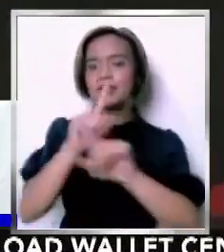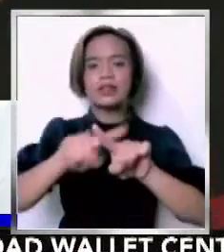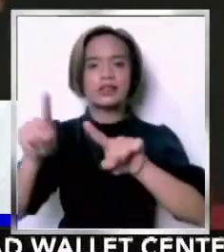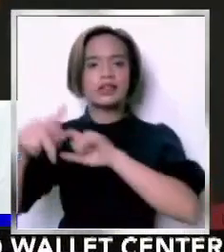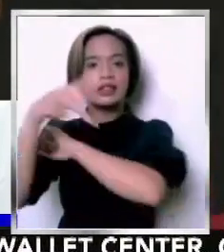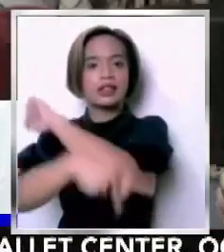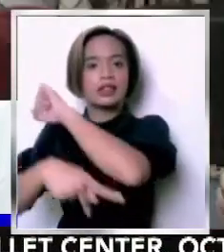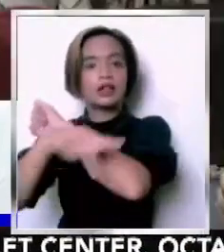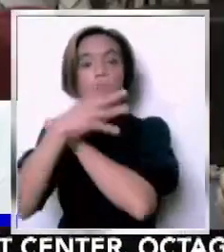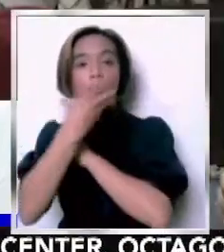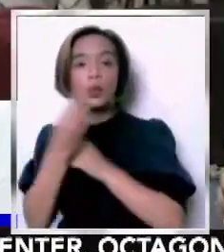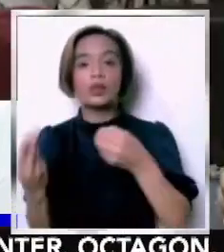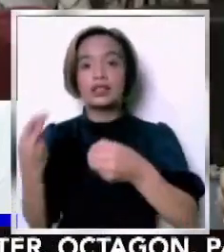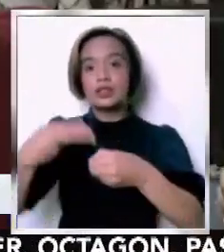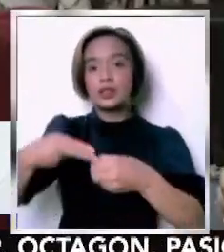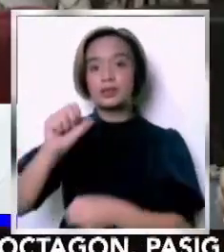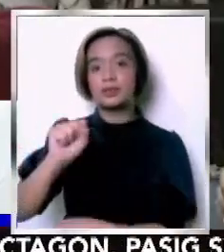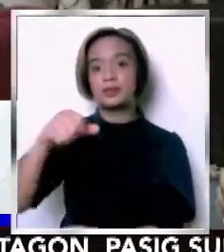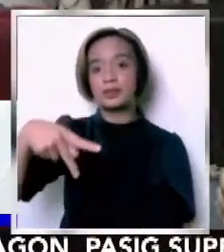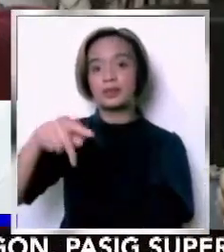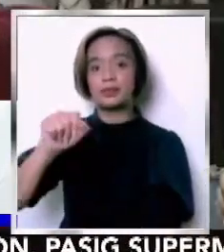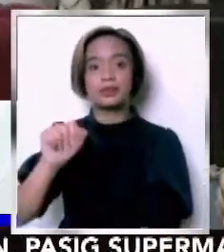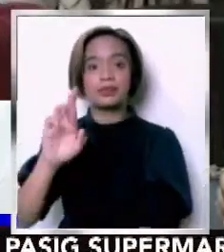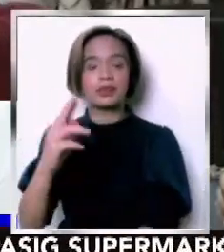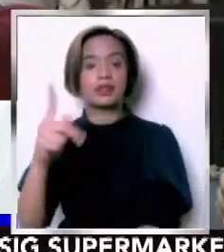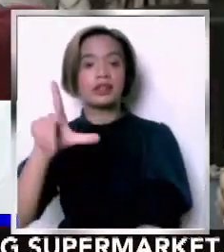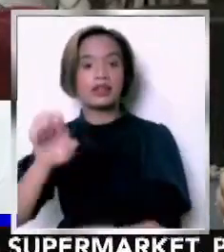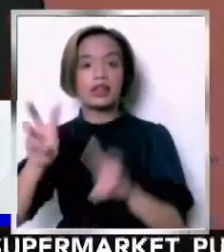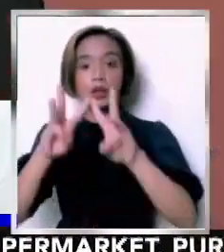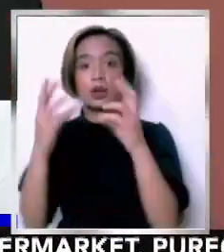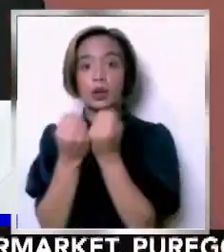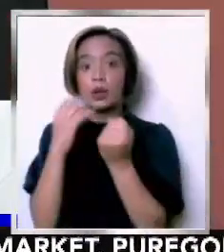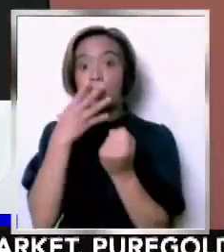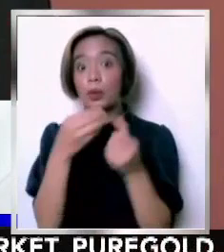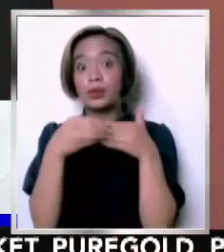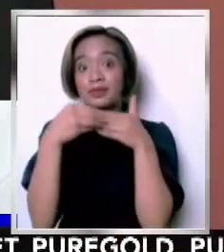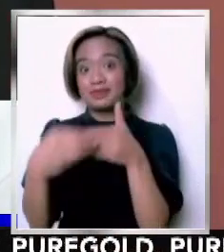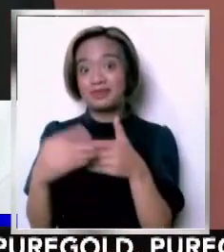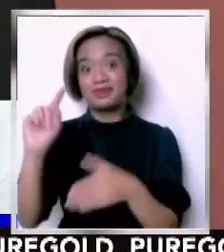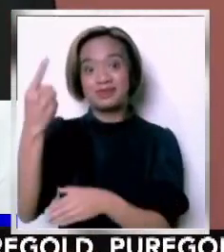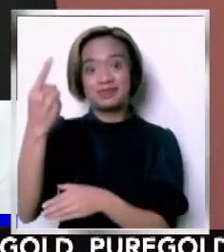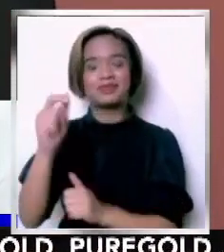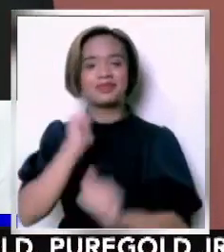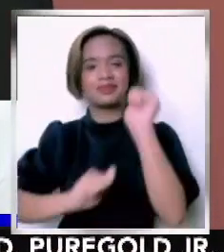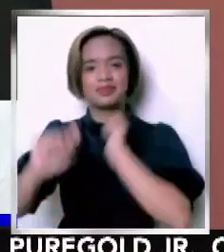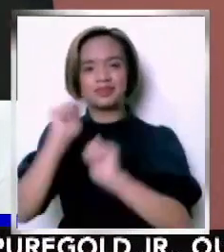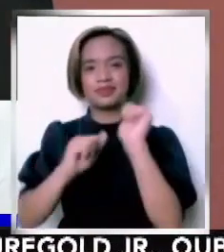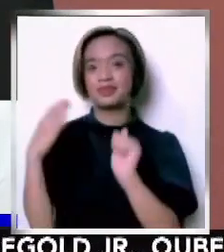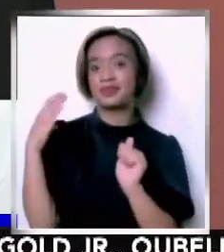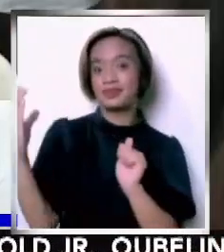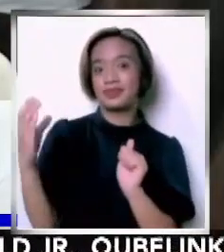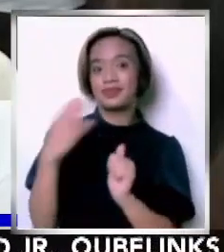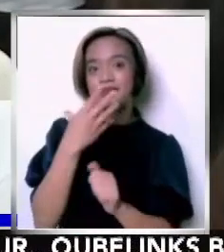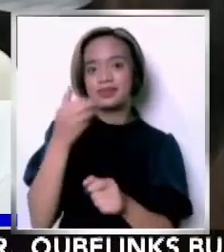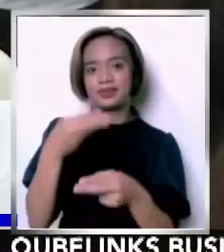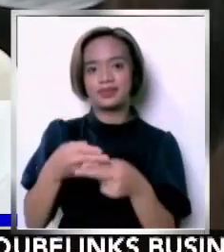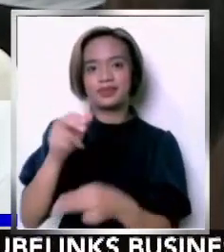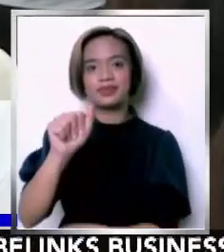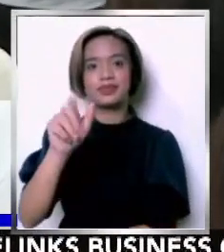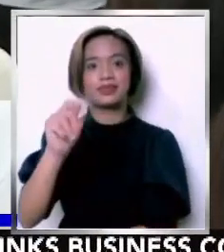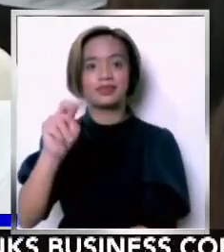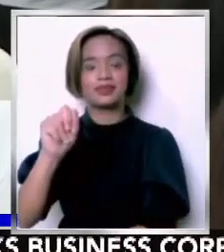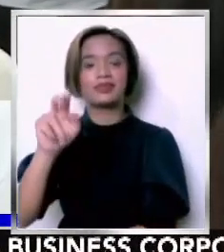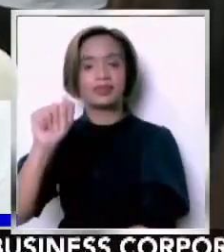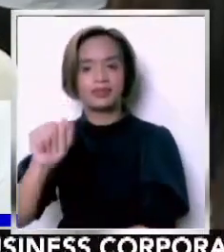Prime Workshops. Ang nanguna sa workshops na ito ay walang iba kundi ang acting coach for the stars na si Ana Feleo. Sige, kung ano